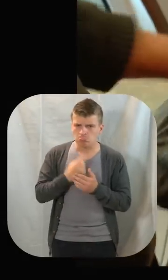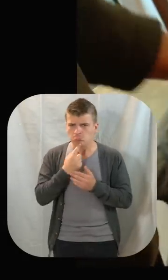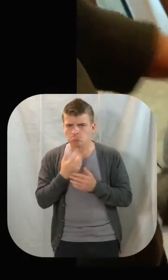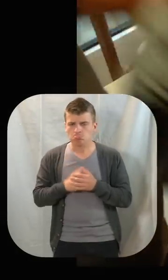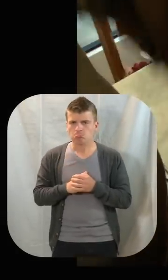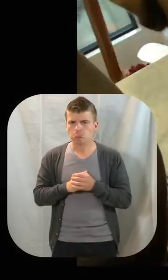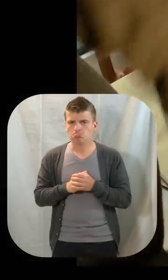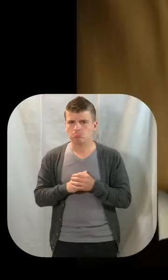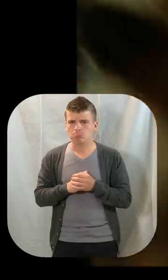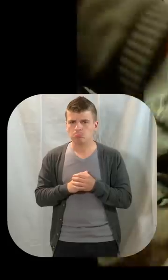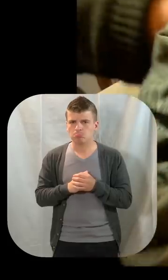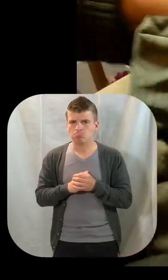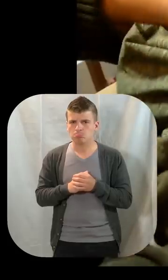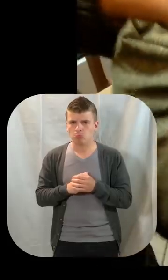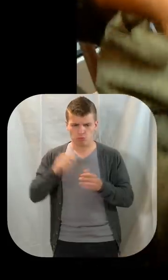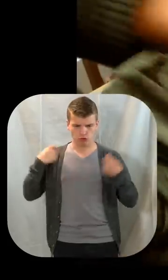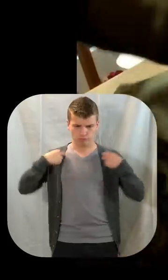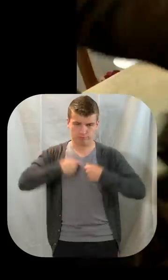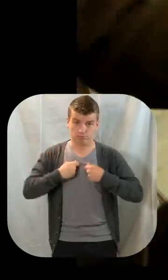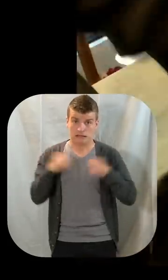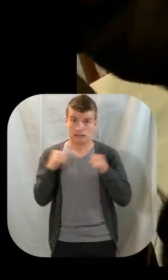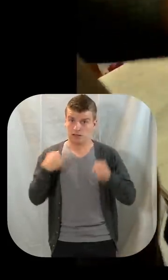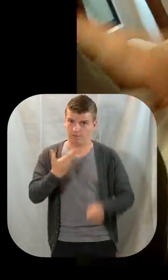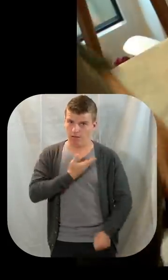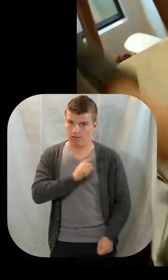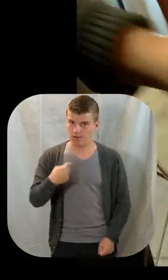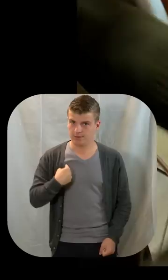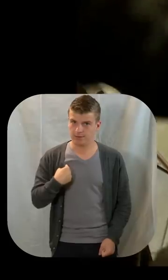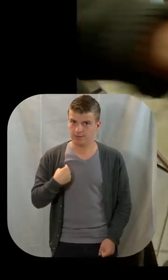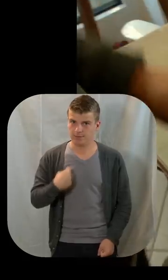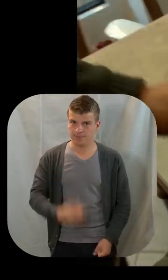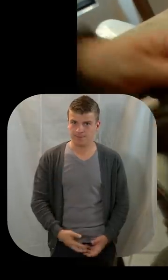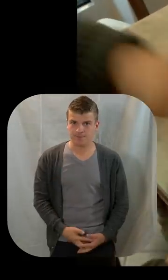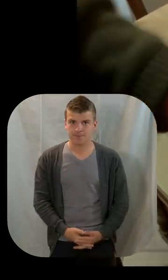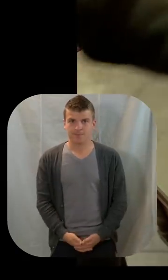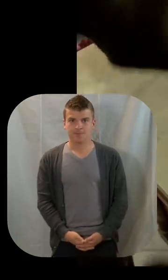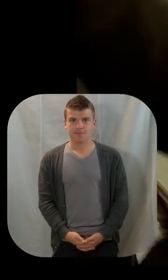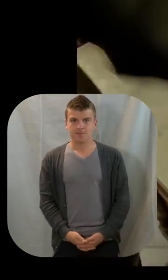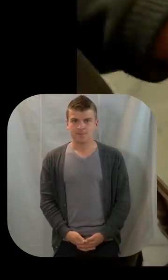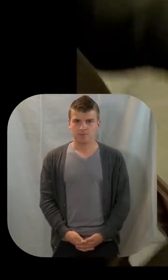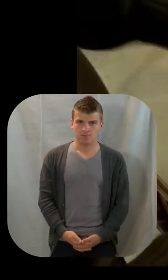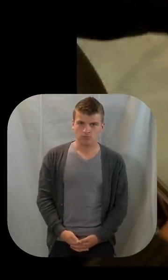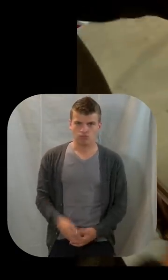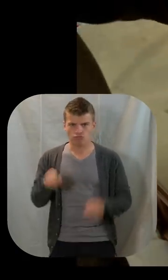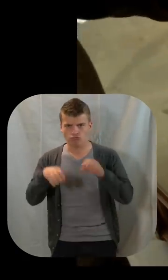Es kalt wird. Und was zum Überziehen? Ich will ja nicht frieren. Macht ja nichts.